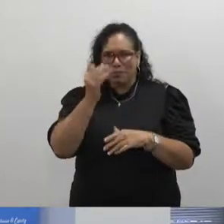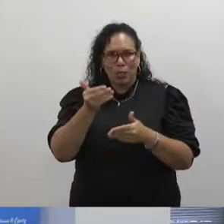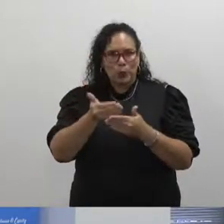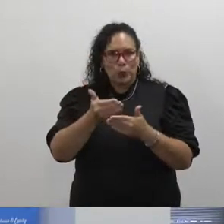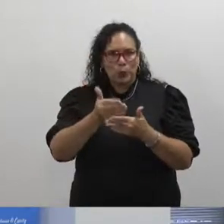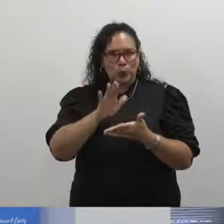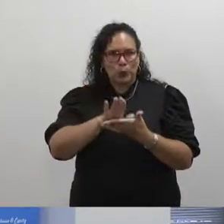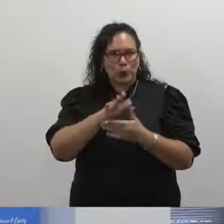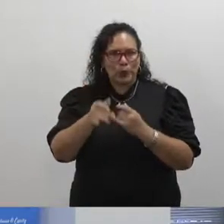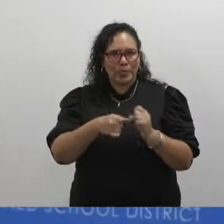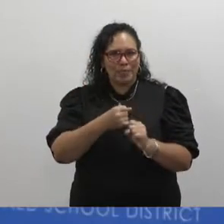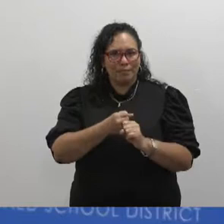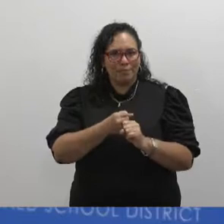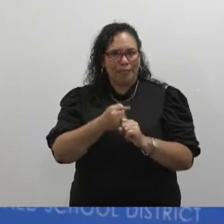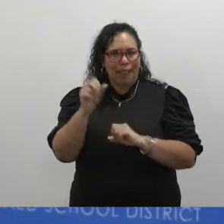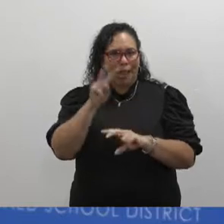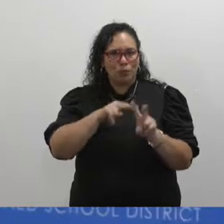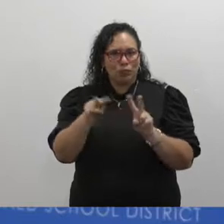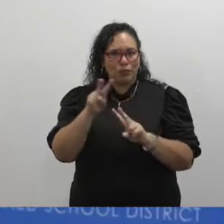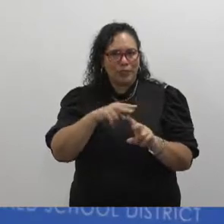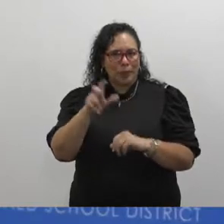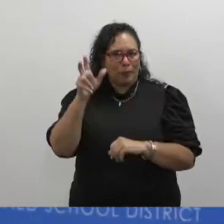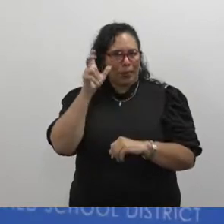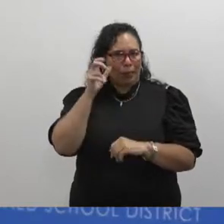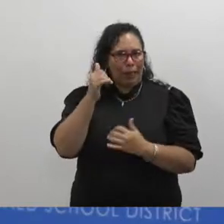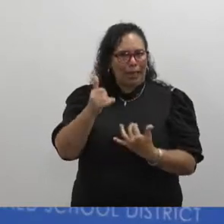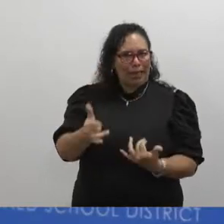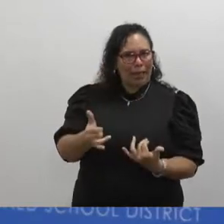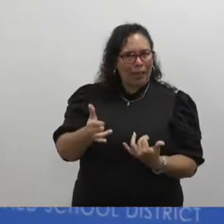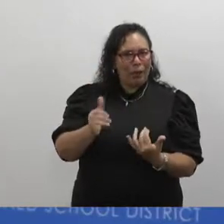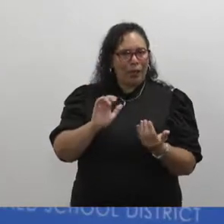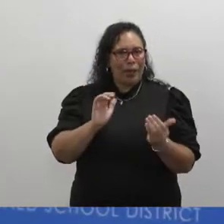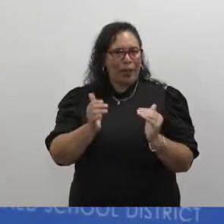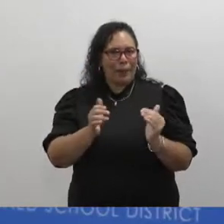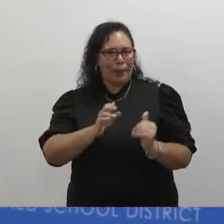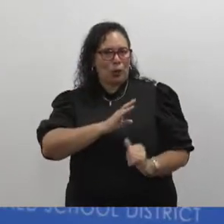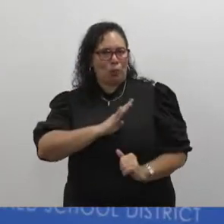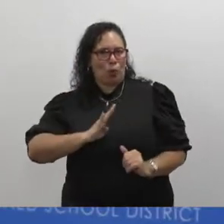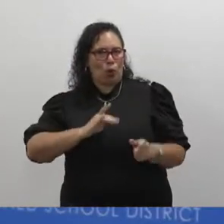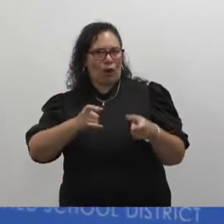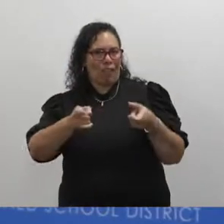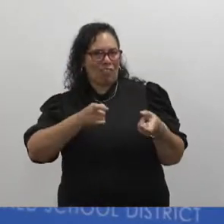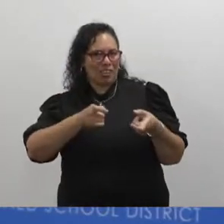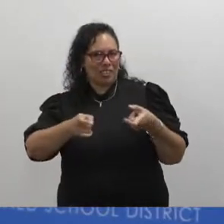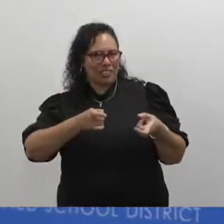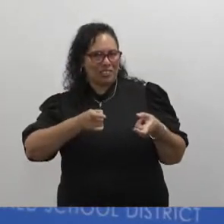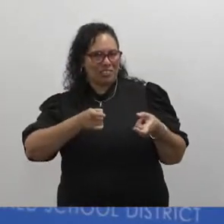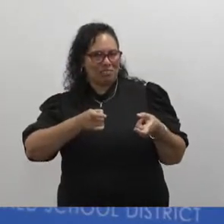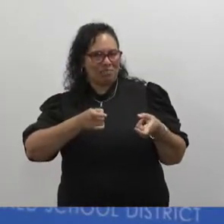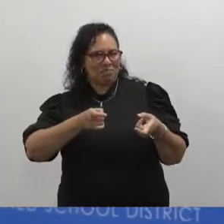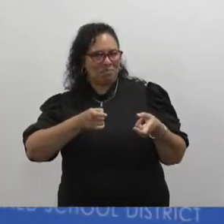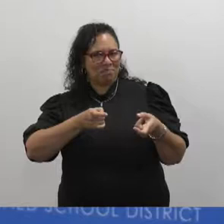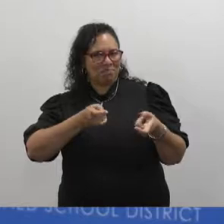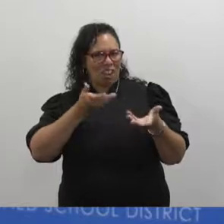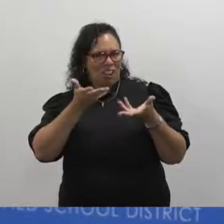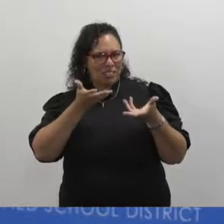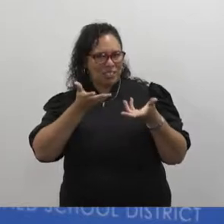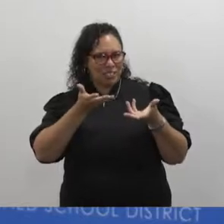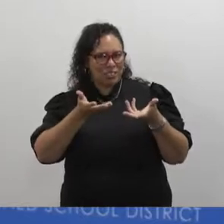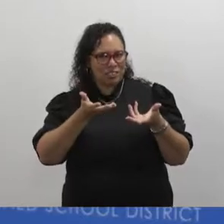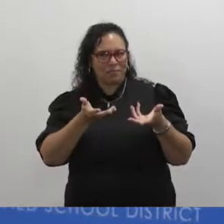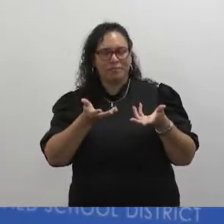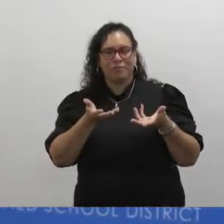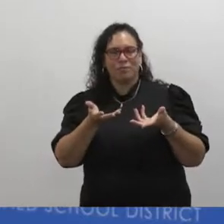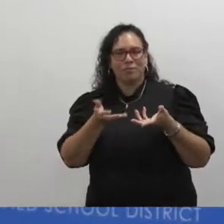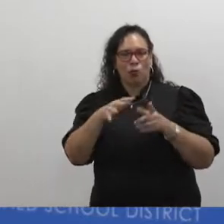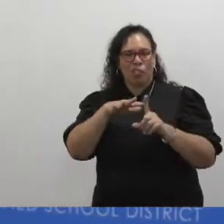ông pi ca này ca sang kết mưa không pi bị chấm tới thay một con nữa tam tận tận nông ca chơi